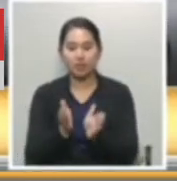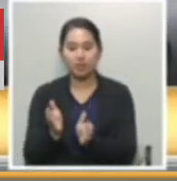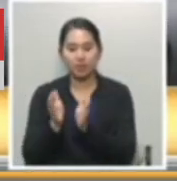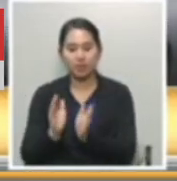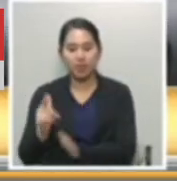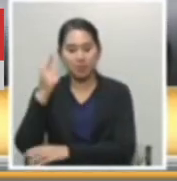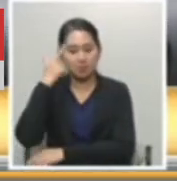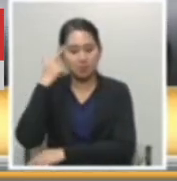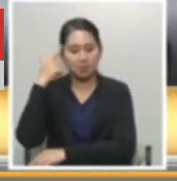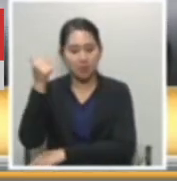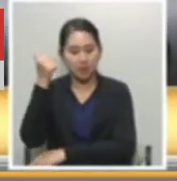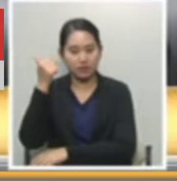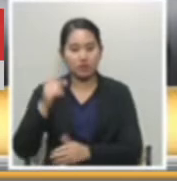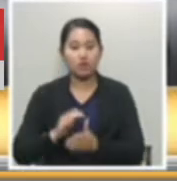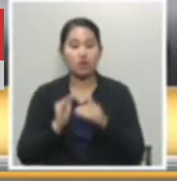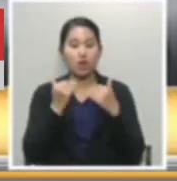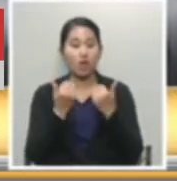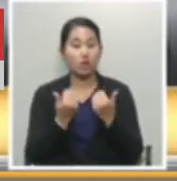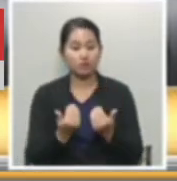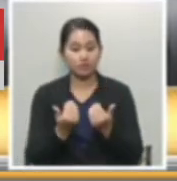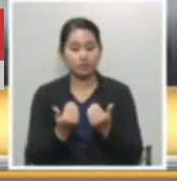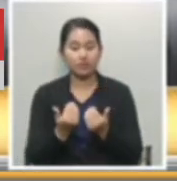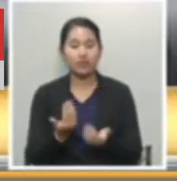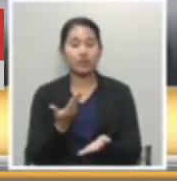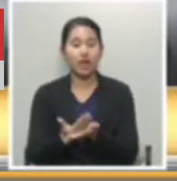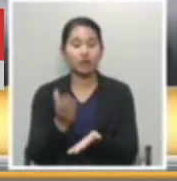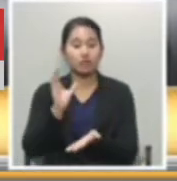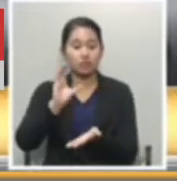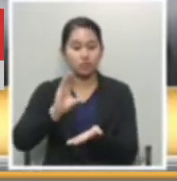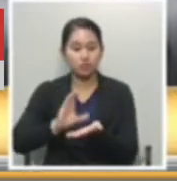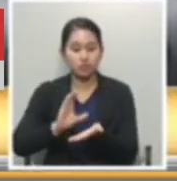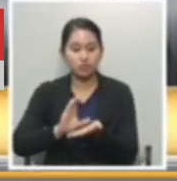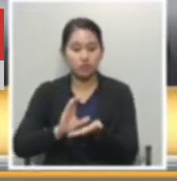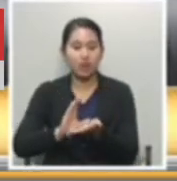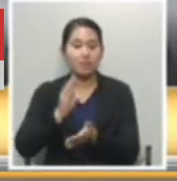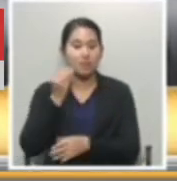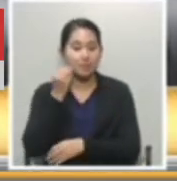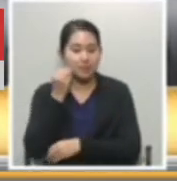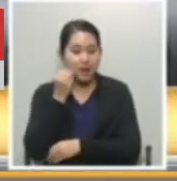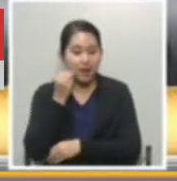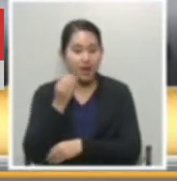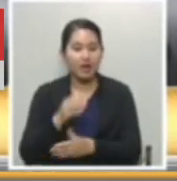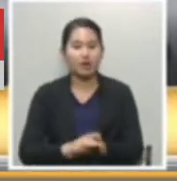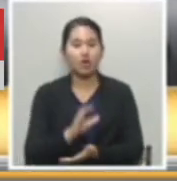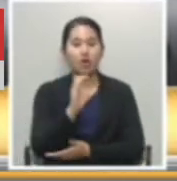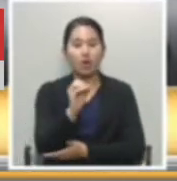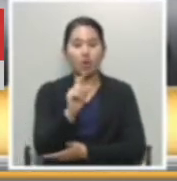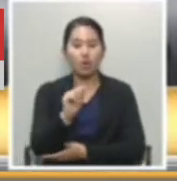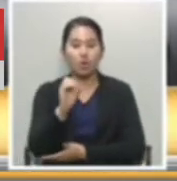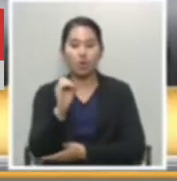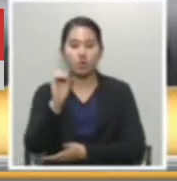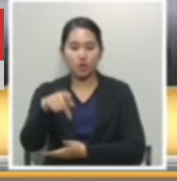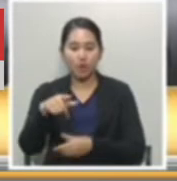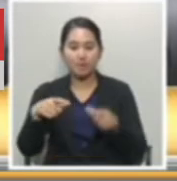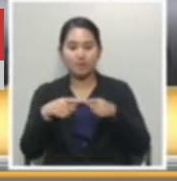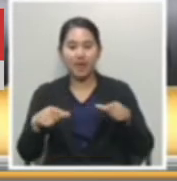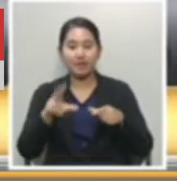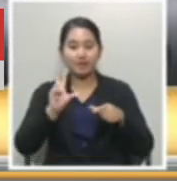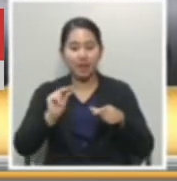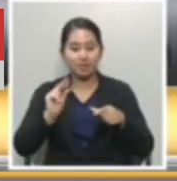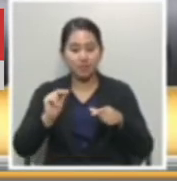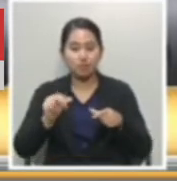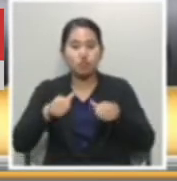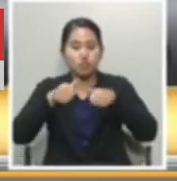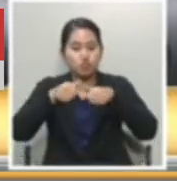ญฉลาดแบบนี้หรอครับบัดนี้นะครับกองทุนหมู่บ้านก็ดีโอท็อปแล้วก็30บาทรักษาทุกโรคก็ยังคงอยู่จนถึงวันนี้แล้ว